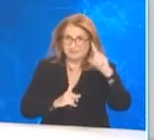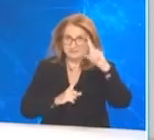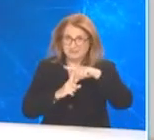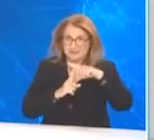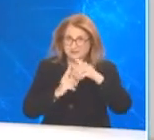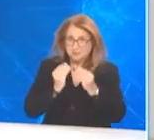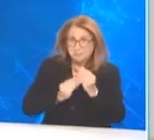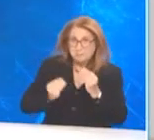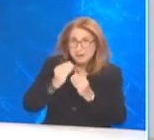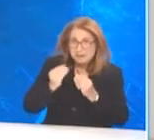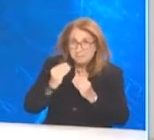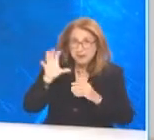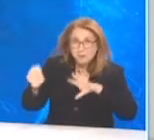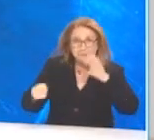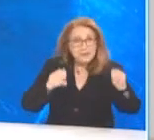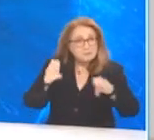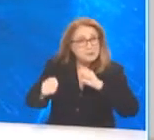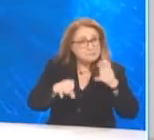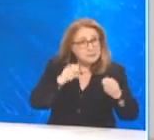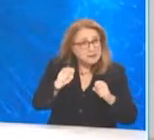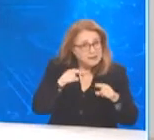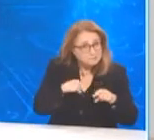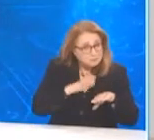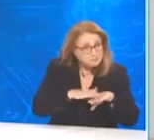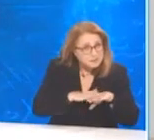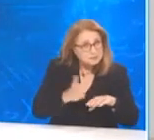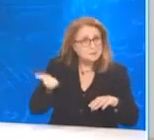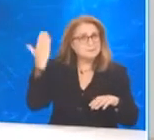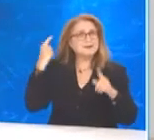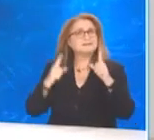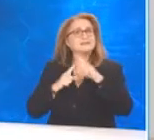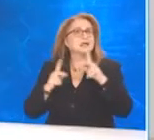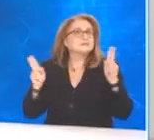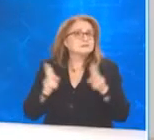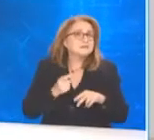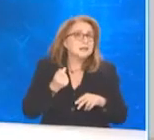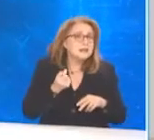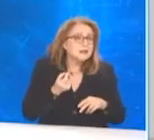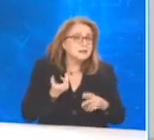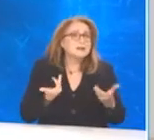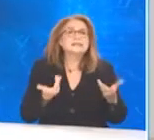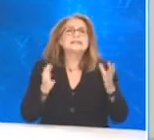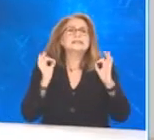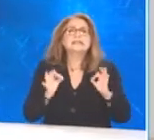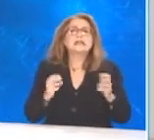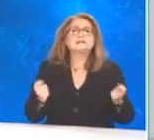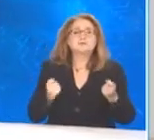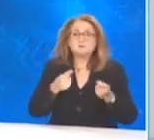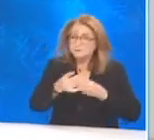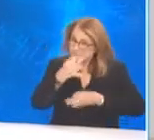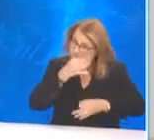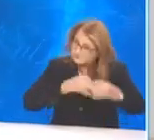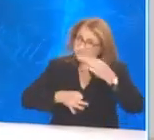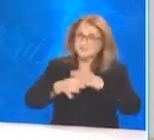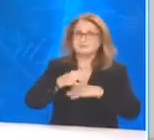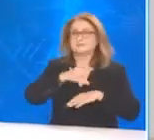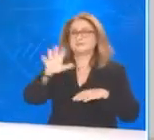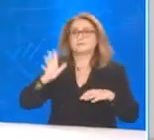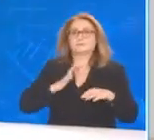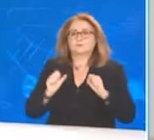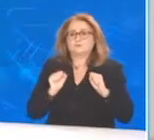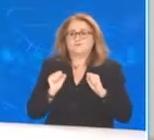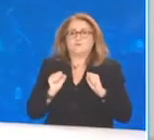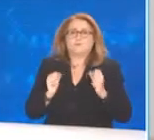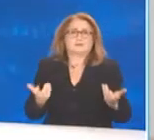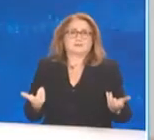να, ο κόσμος να καταλάβει. Τώρα ακούει τριπλάσιο αριθμό κρουσμάτων από την εποχή της καραντίνας. Τι ακριβώς συμβαίνει σε σχέση και πόσο μπορεί να φοβάται. Και